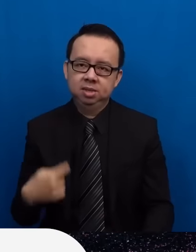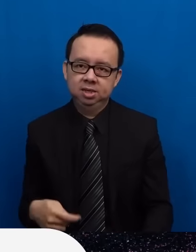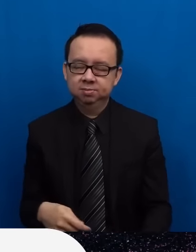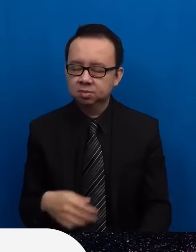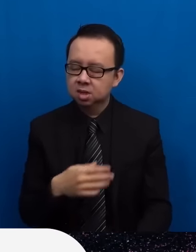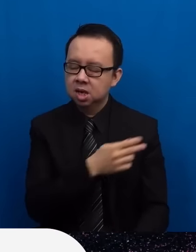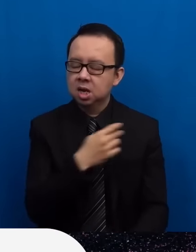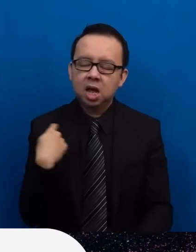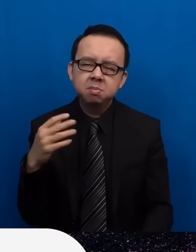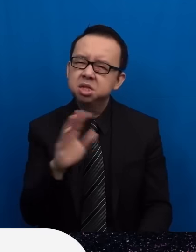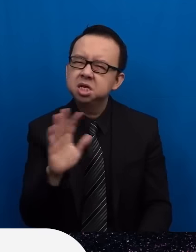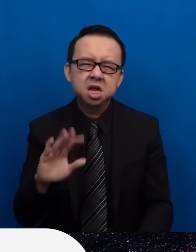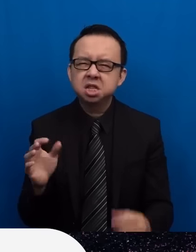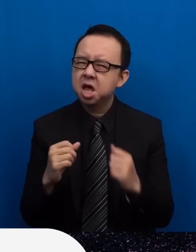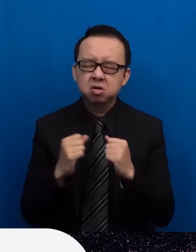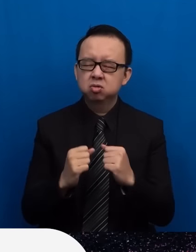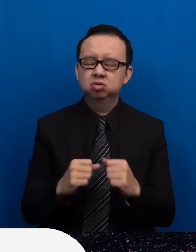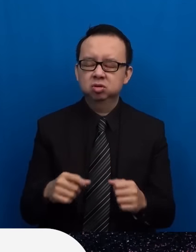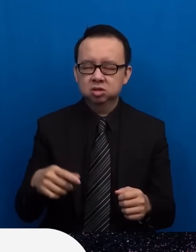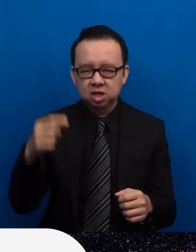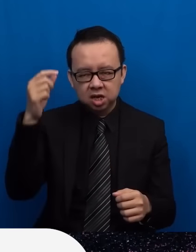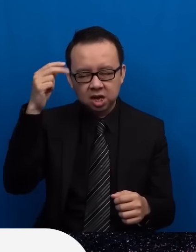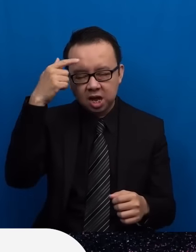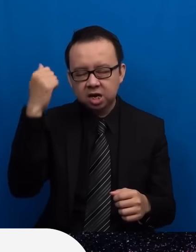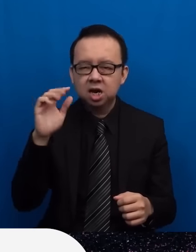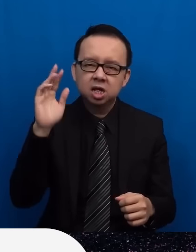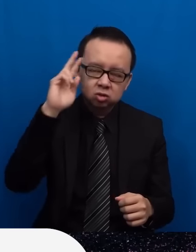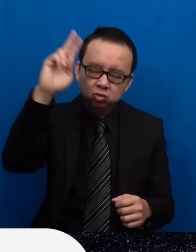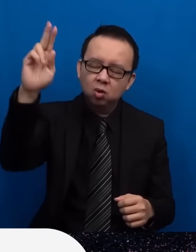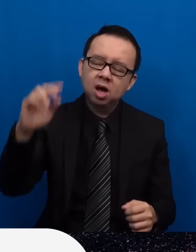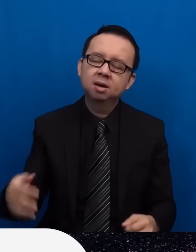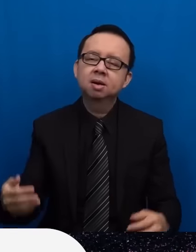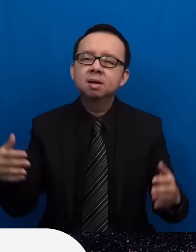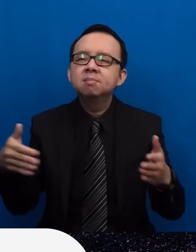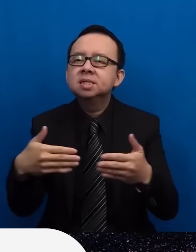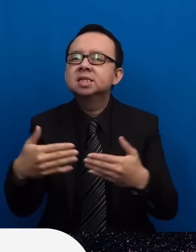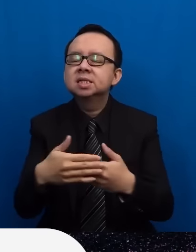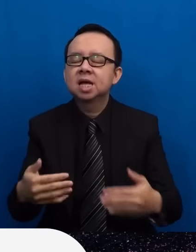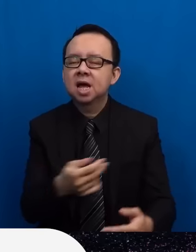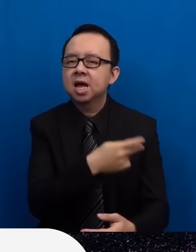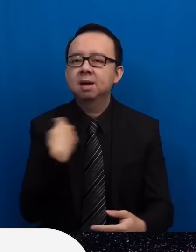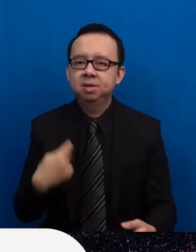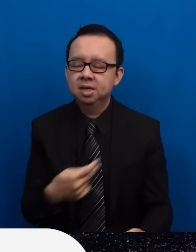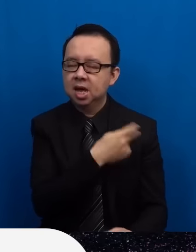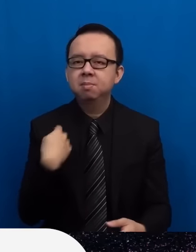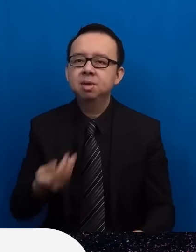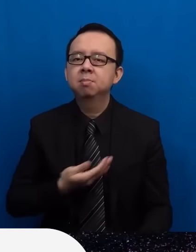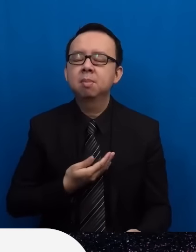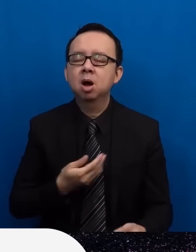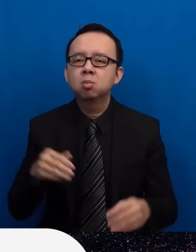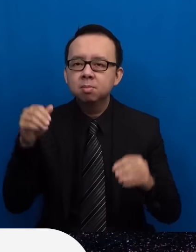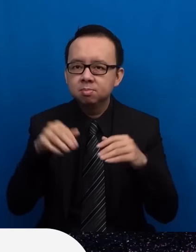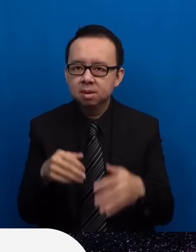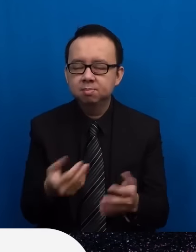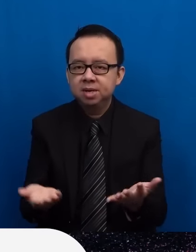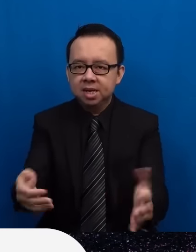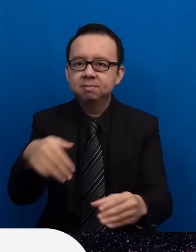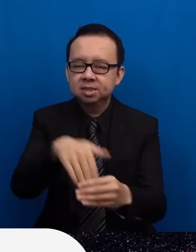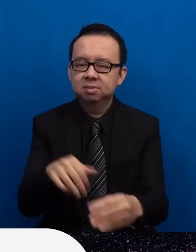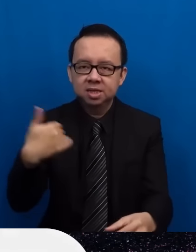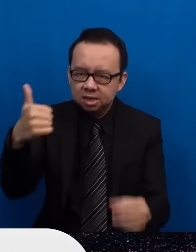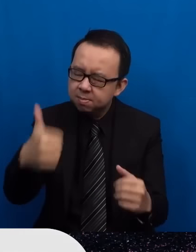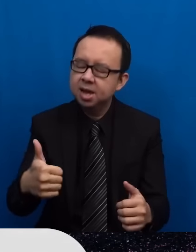kami tahu Tuhan beserta dengan kami. Dan sebentar kami akan memberikan persembahan yang terbaik kami mau lakukan untuk kemuliaan nama Tuhan. Di dalam